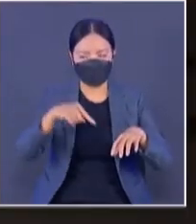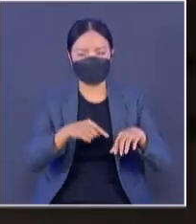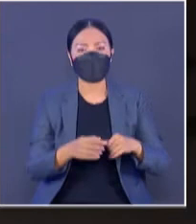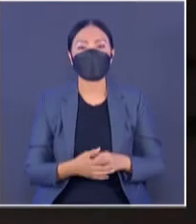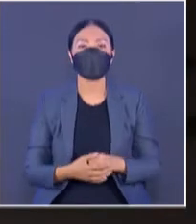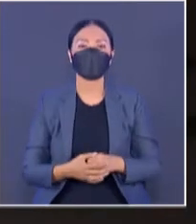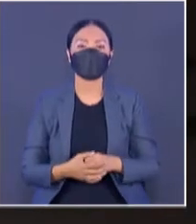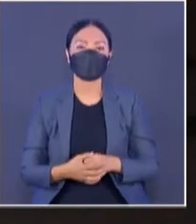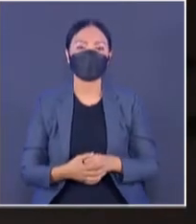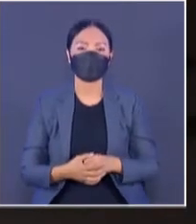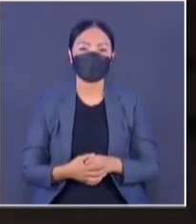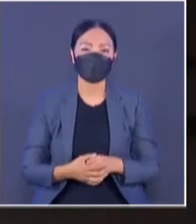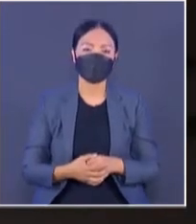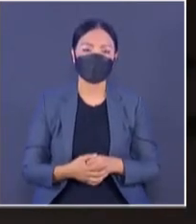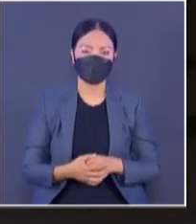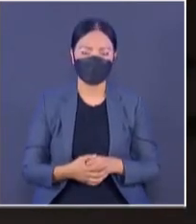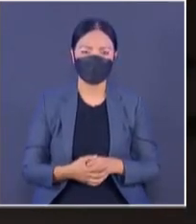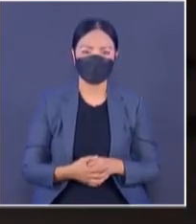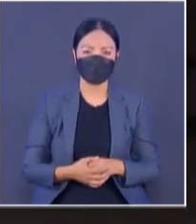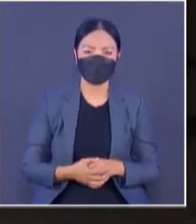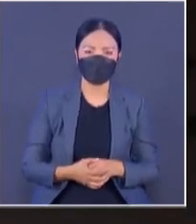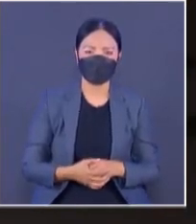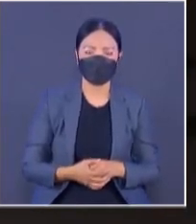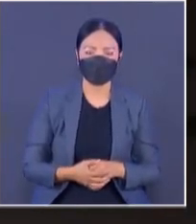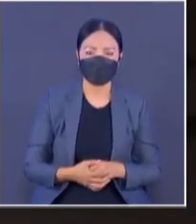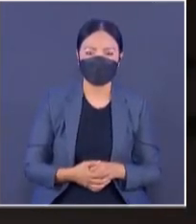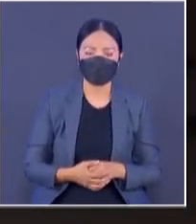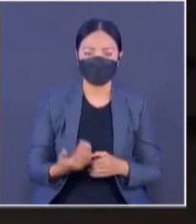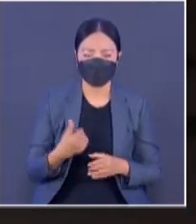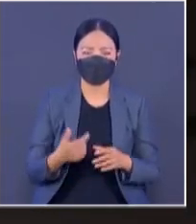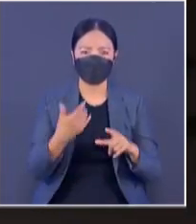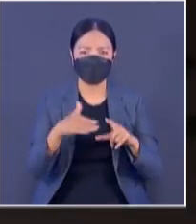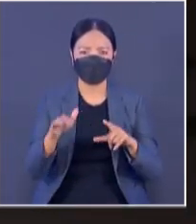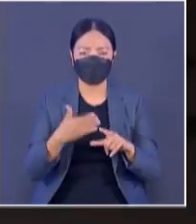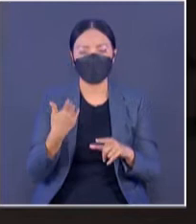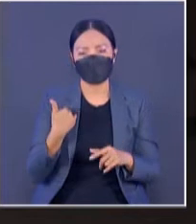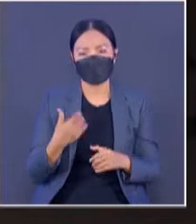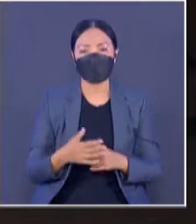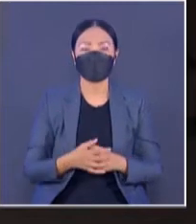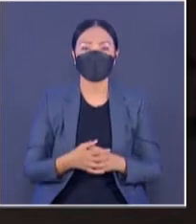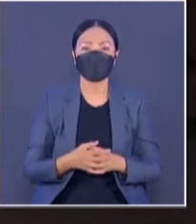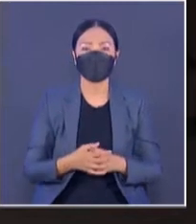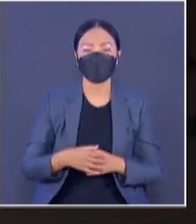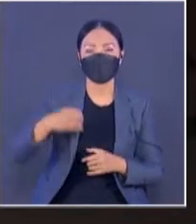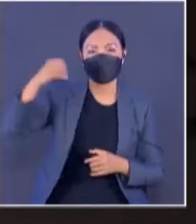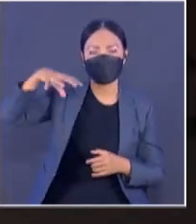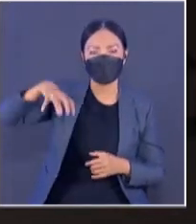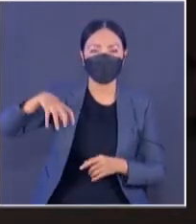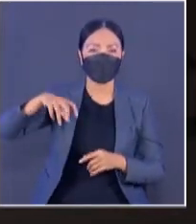ประปาอย่างเดียวแล้วก็จะมีอีกช่องทางนึงก็คือจ่ายผ่านไลน์แอปไลน์ของการประปา